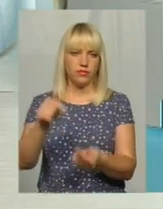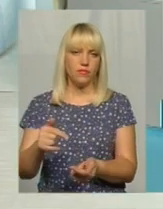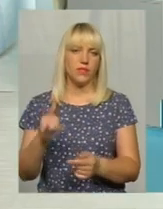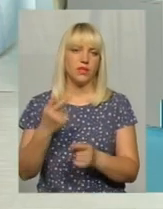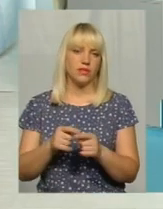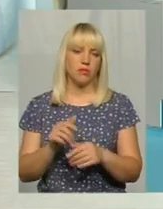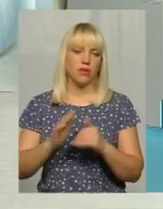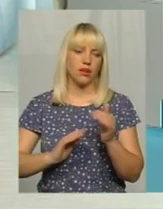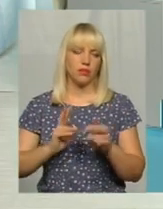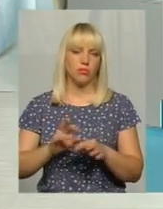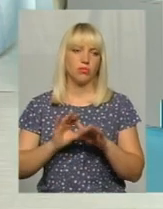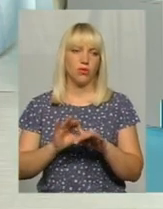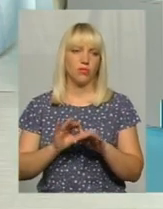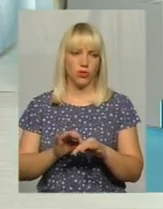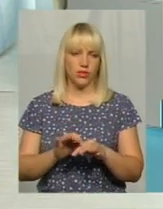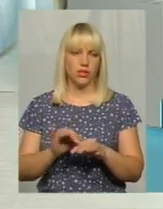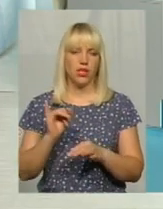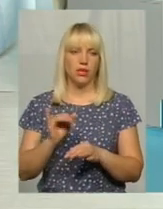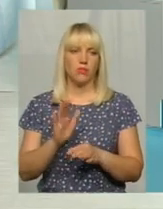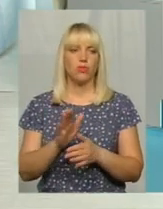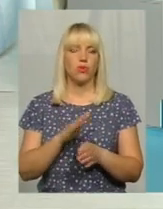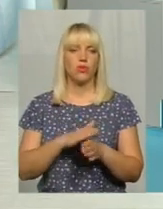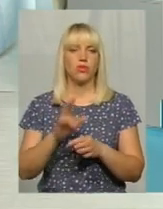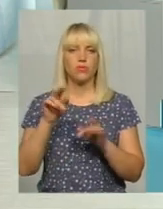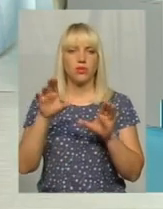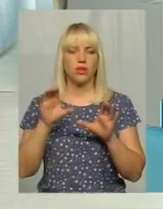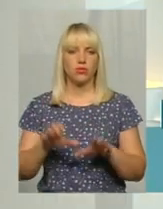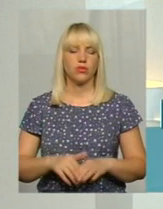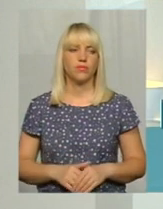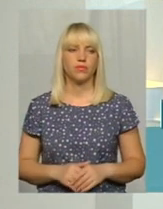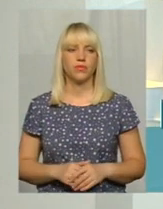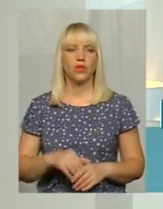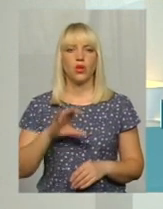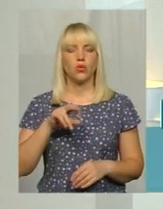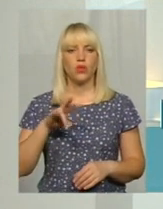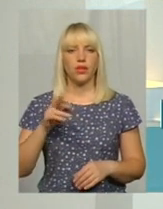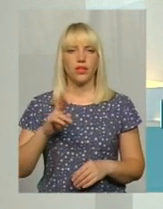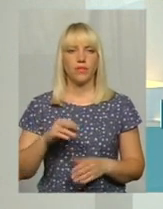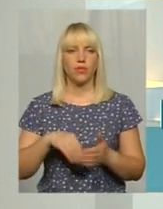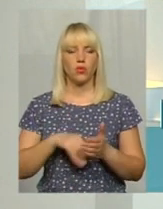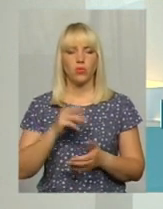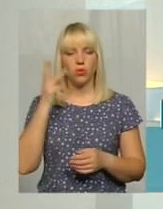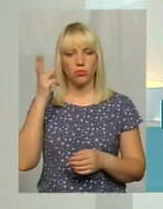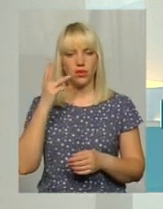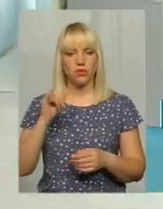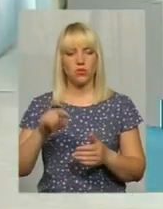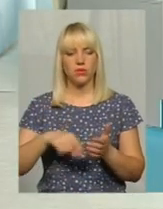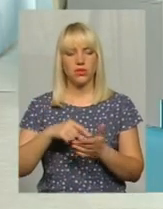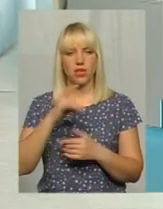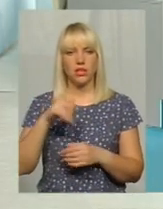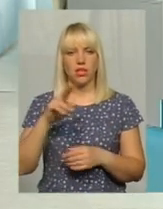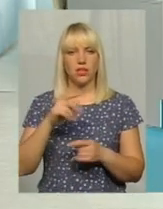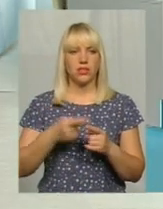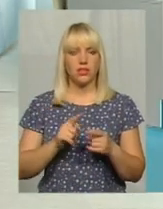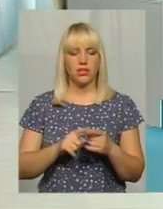буде проводитися і виконуватися норма закону. Пані Юлія, от «Купуй Хмельницьке» у міській раді це